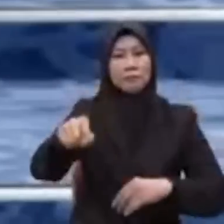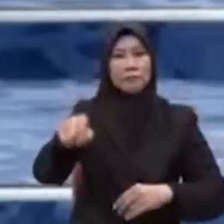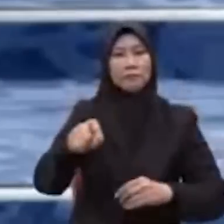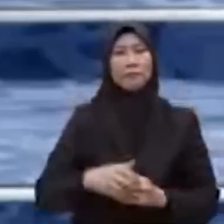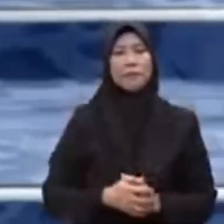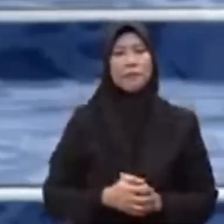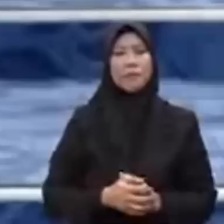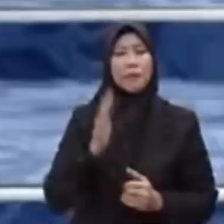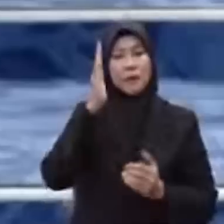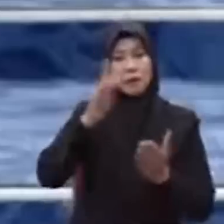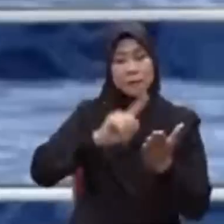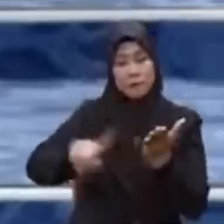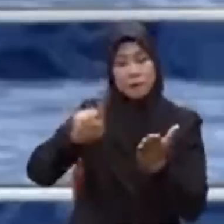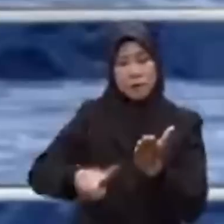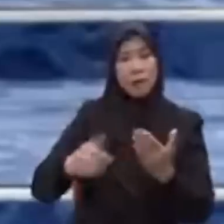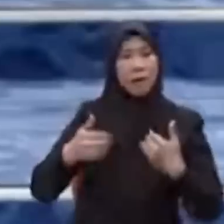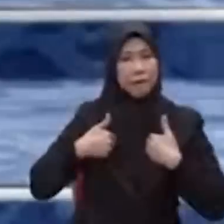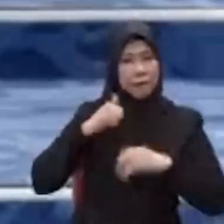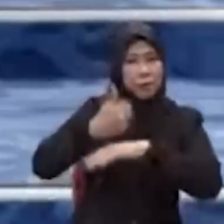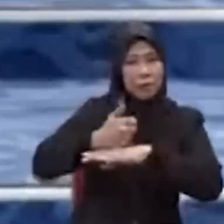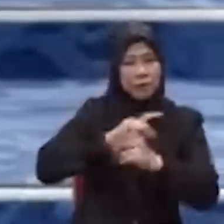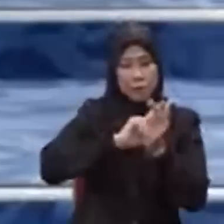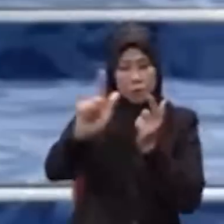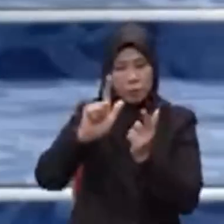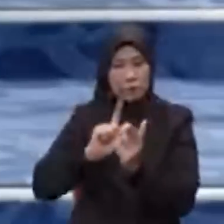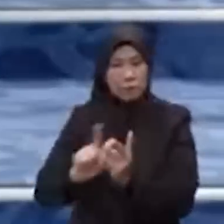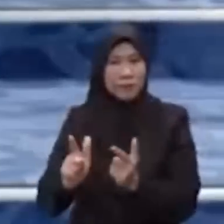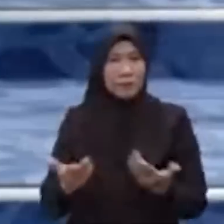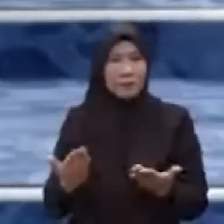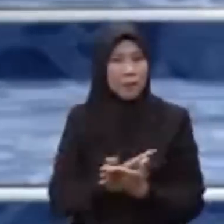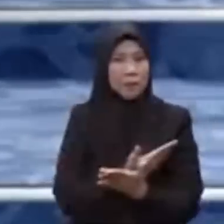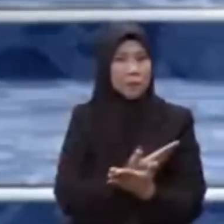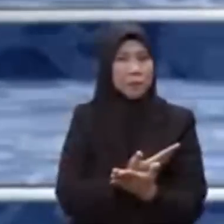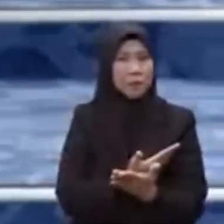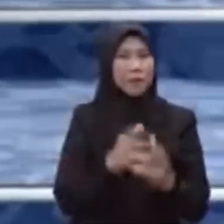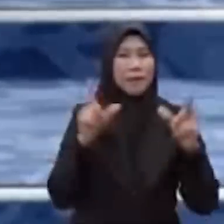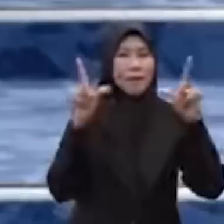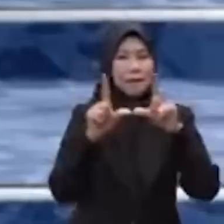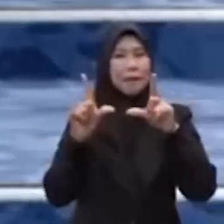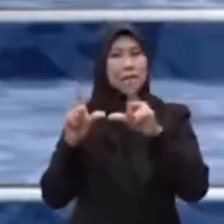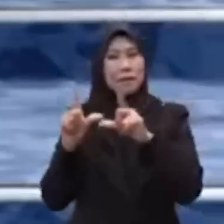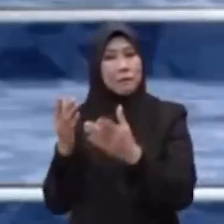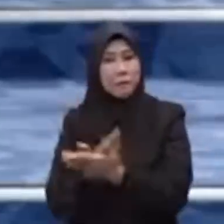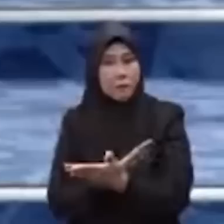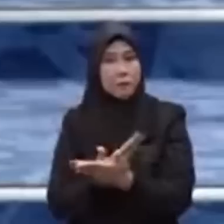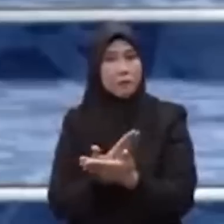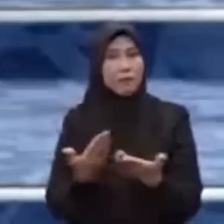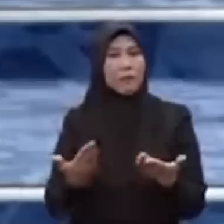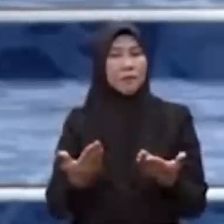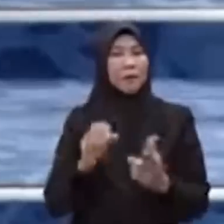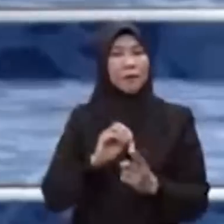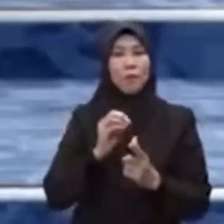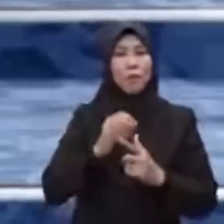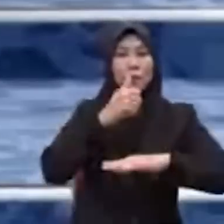Bahkan kita akan tengok semak balik Apakah wujud kelulusan kelulusan baru umpamanya ataupun